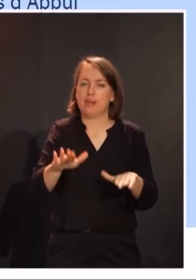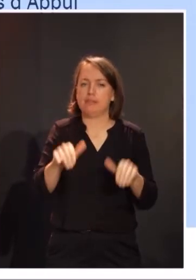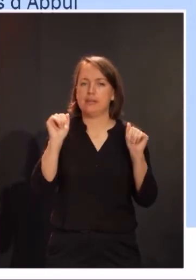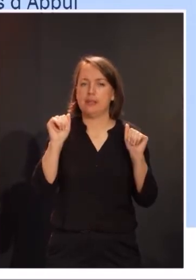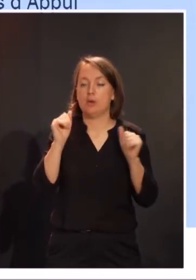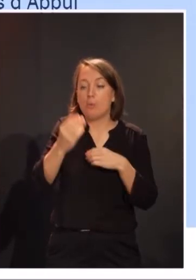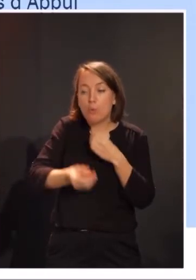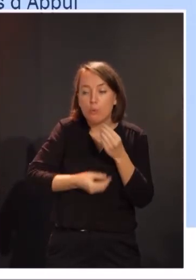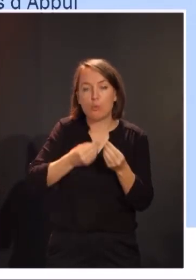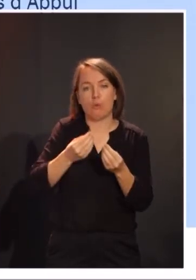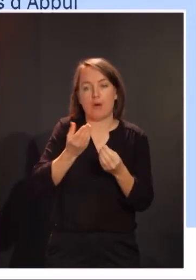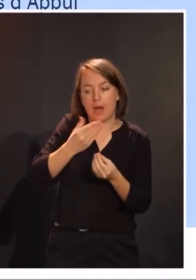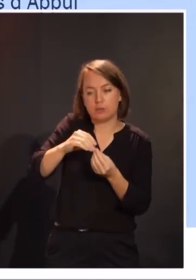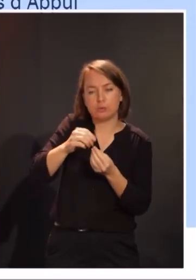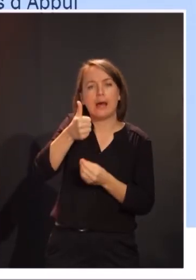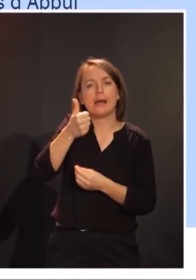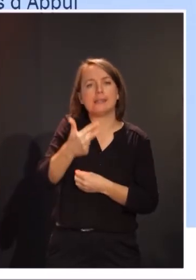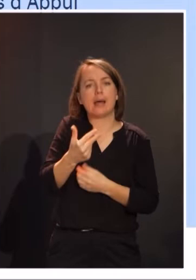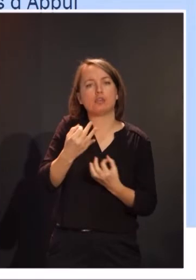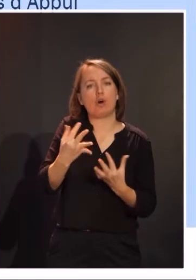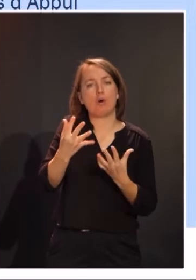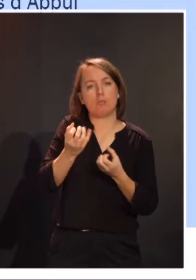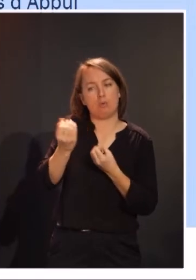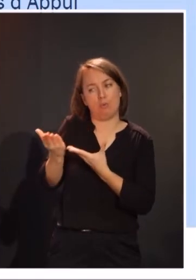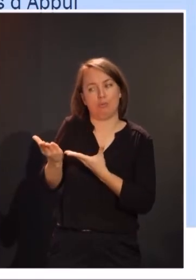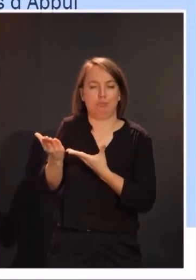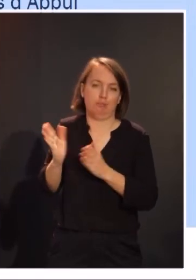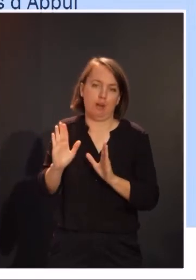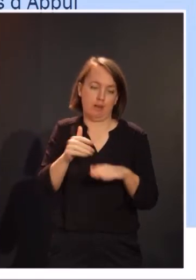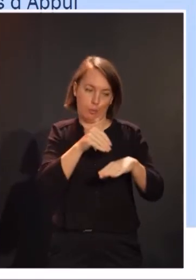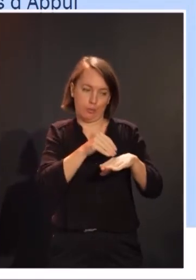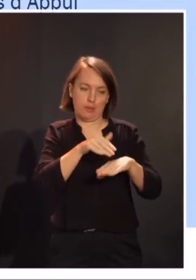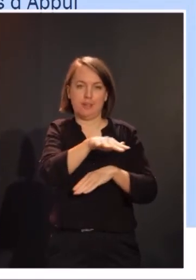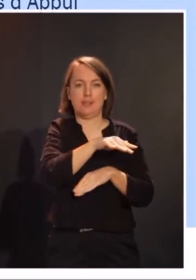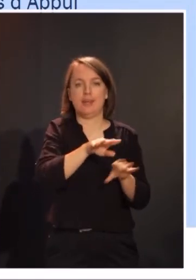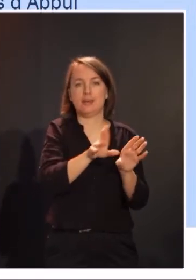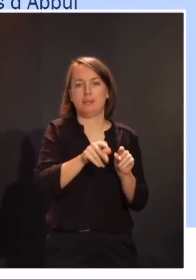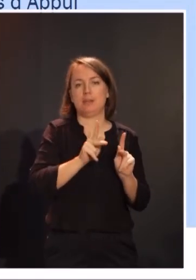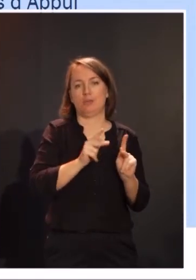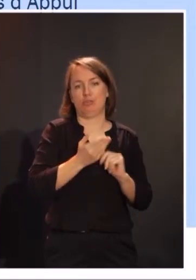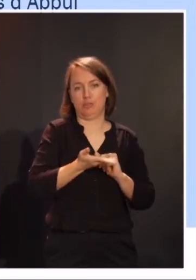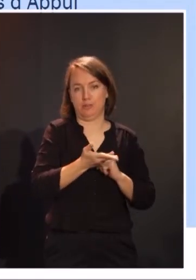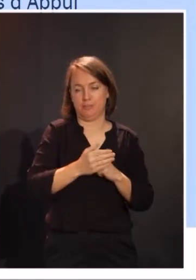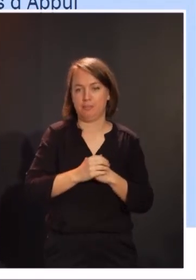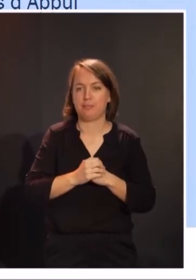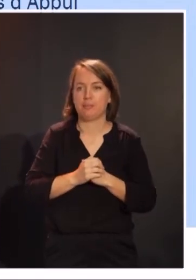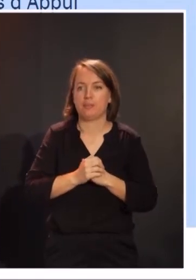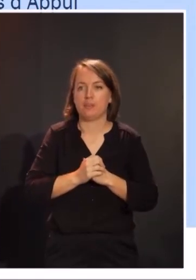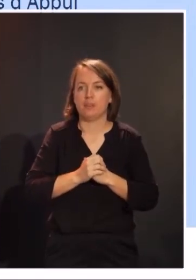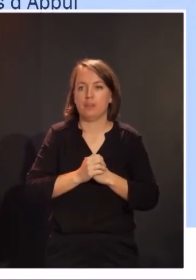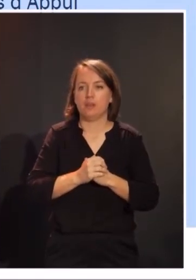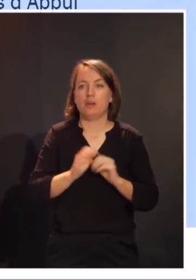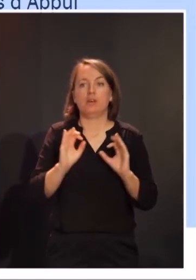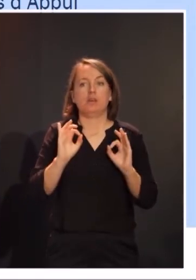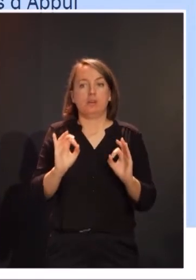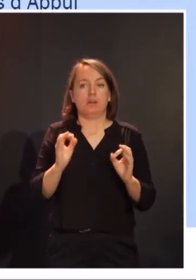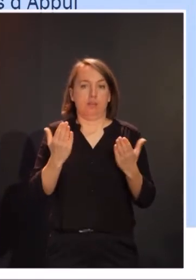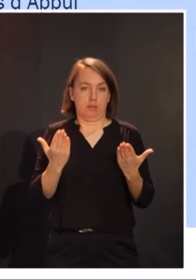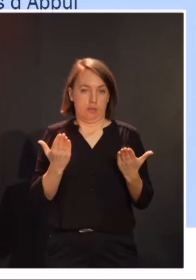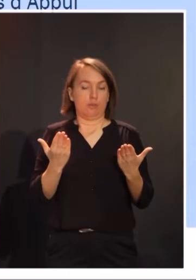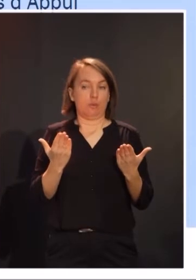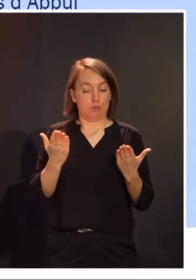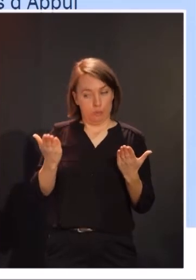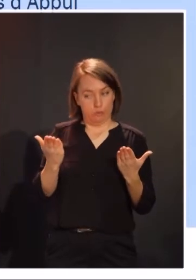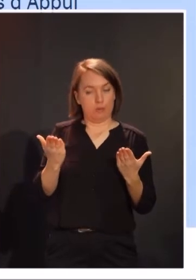Donc l'accompagnement nécessaire pour Eva, comme je vous le disais, ça va être de lui permettre d'acquérir